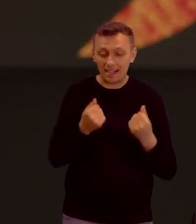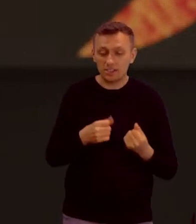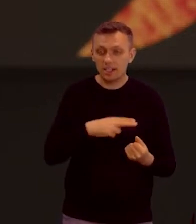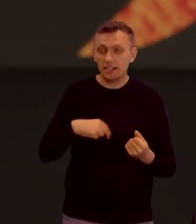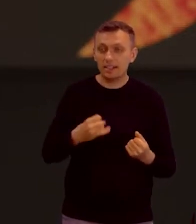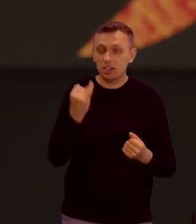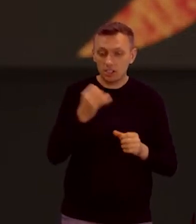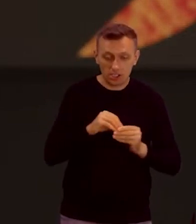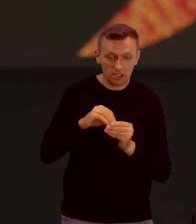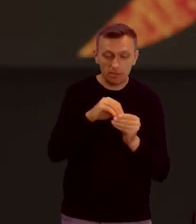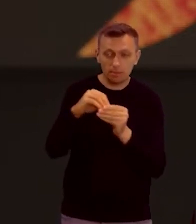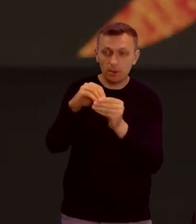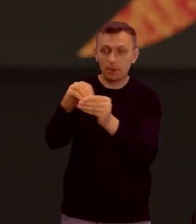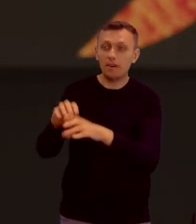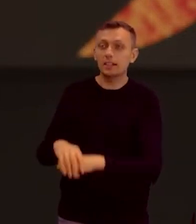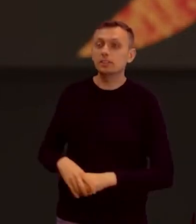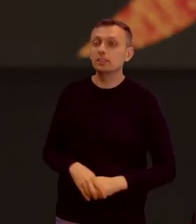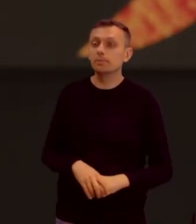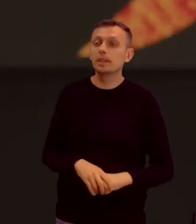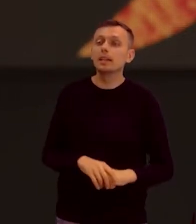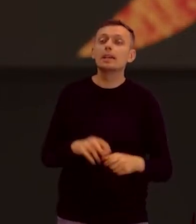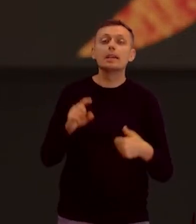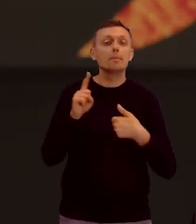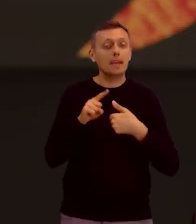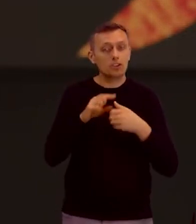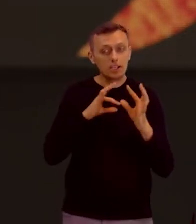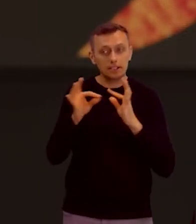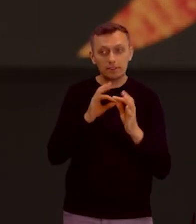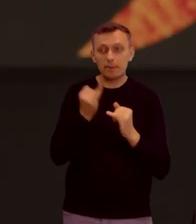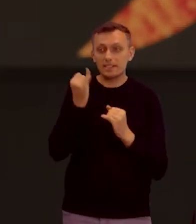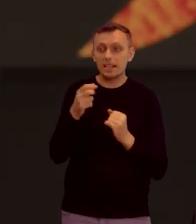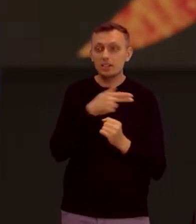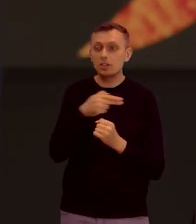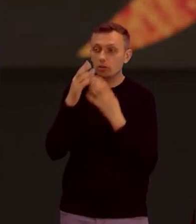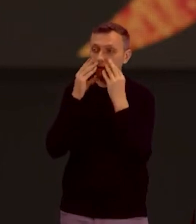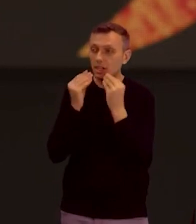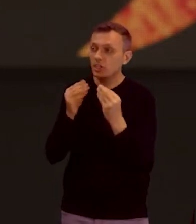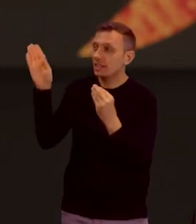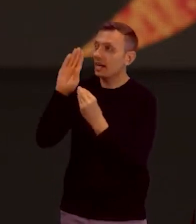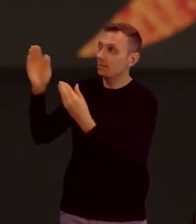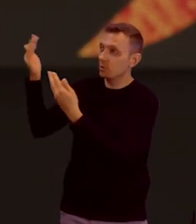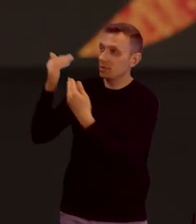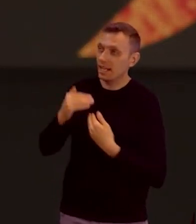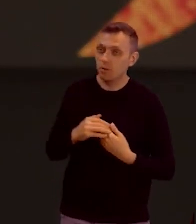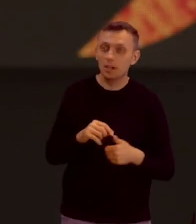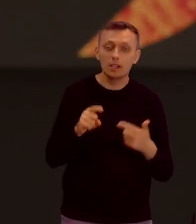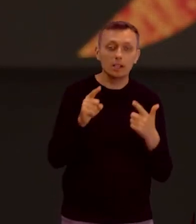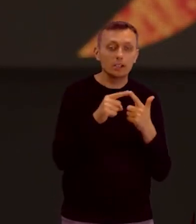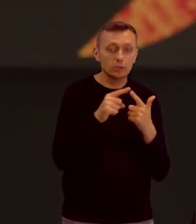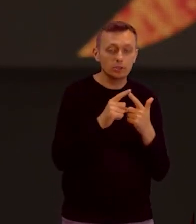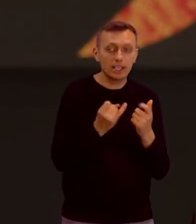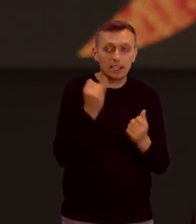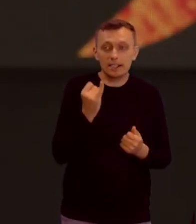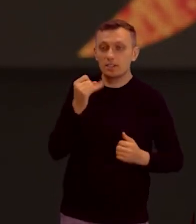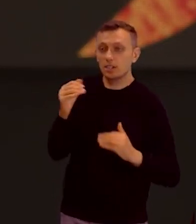dzieci są darem od Pana Boga. Po drugie, są jak strzały, które należy naostrzyć i wycelować, a więc są daną